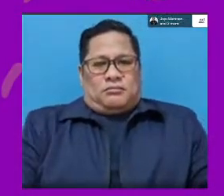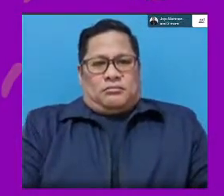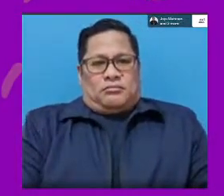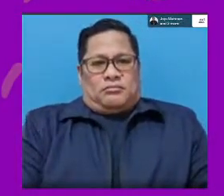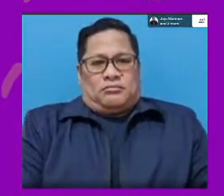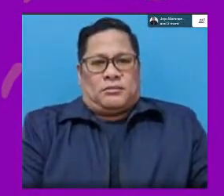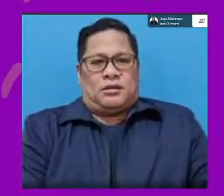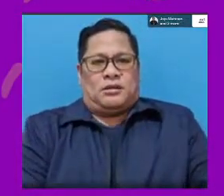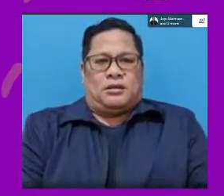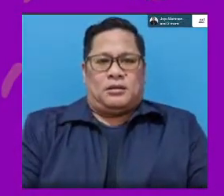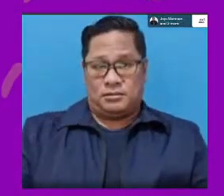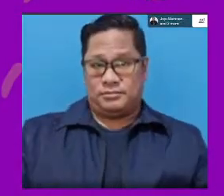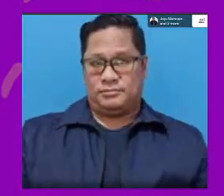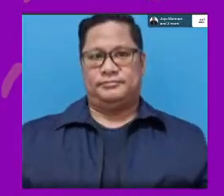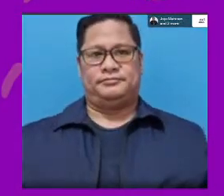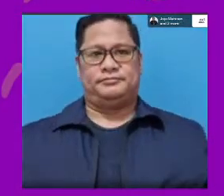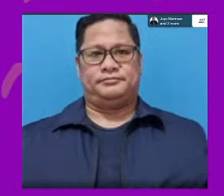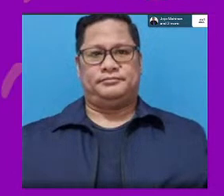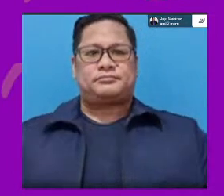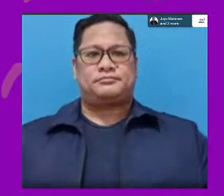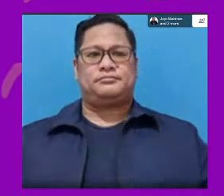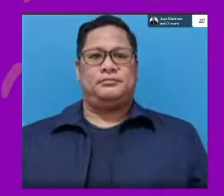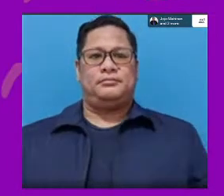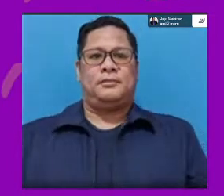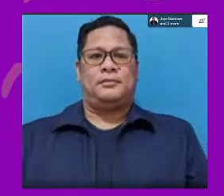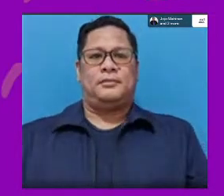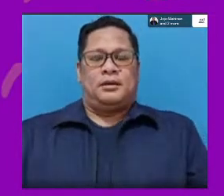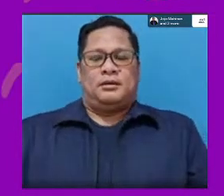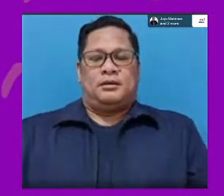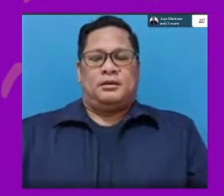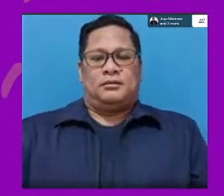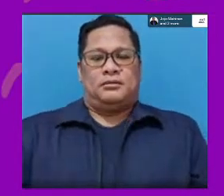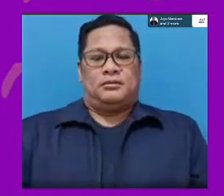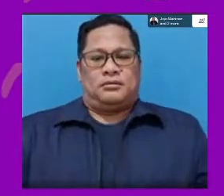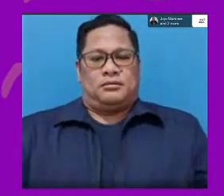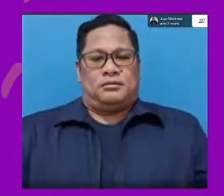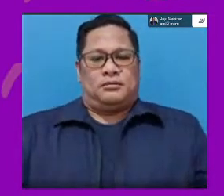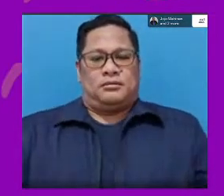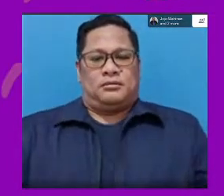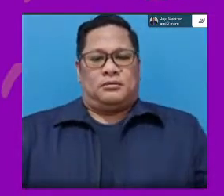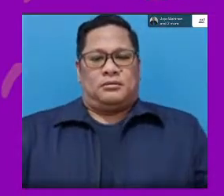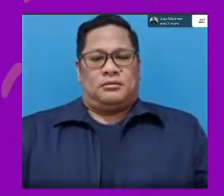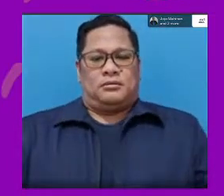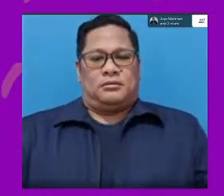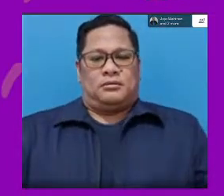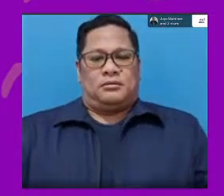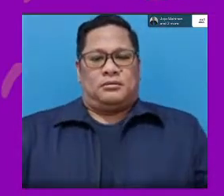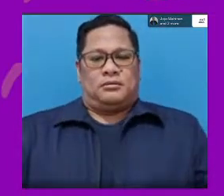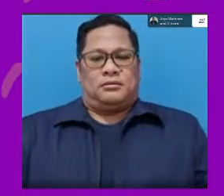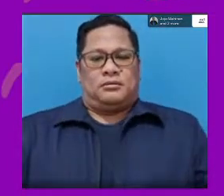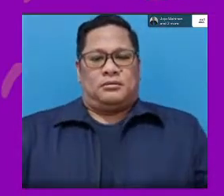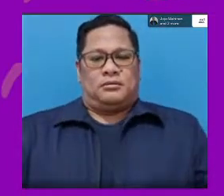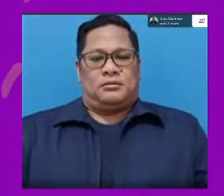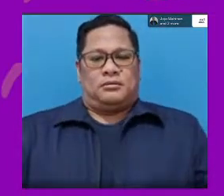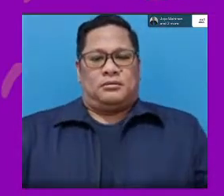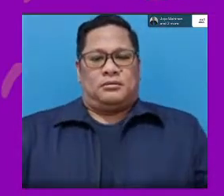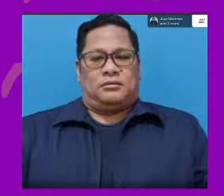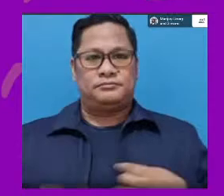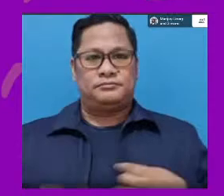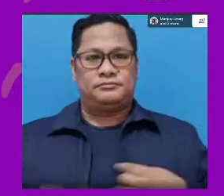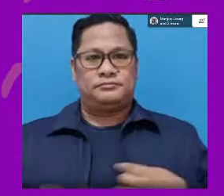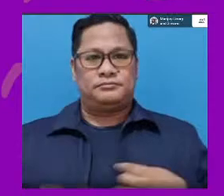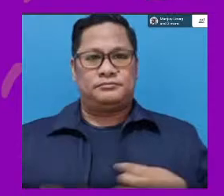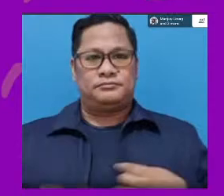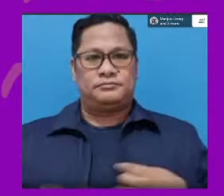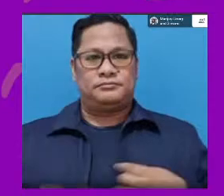pahintulot. Ikaapat, quality o mataas na kalidad. Mayroon kang karapatan sa quality medical and health services. Alinsunod dapat